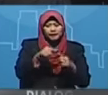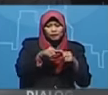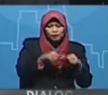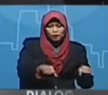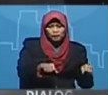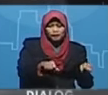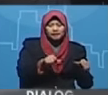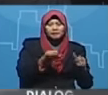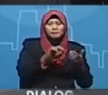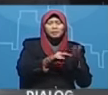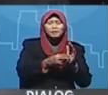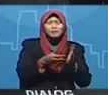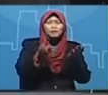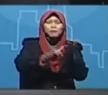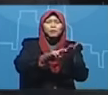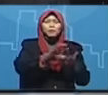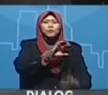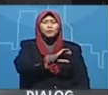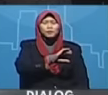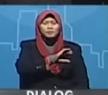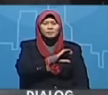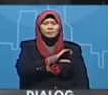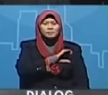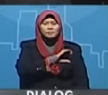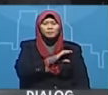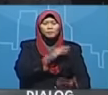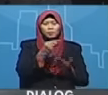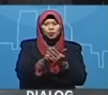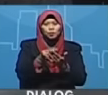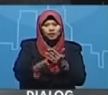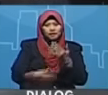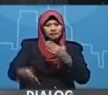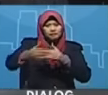kita melibatkan pihak polis. Dan tuntutan juga, sekiranya